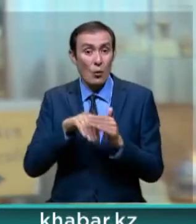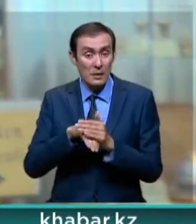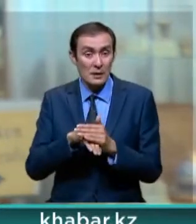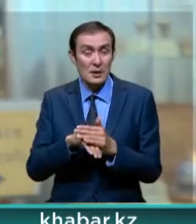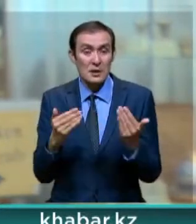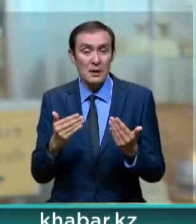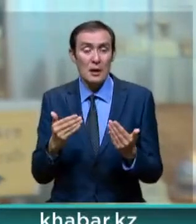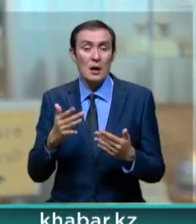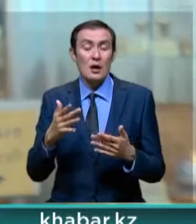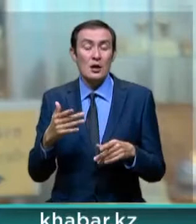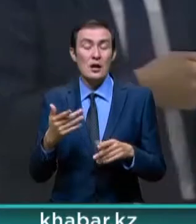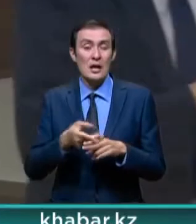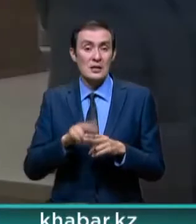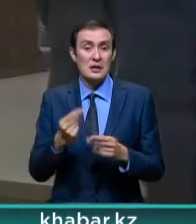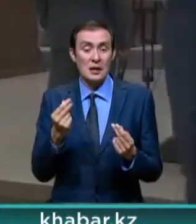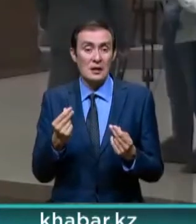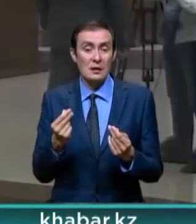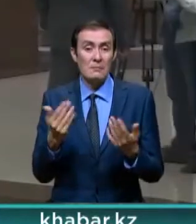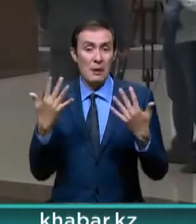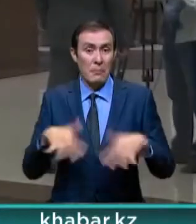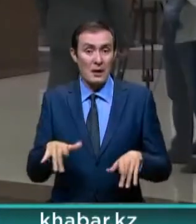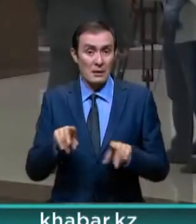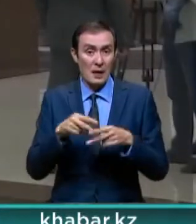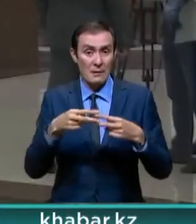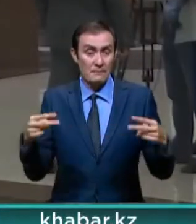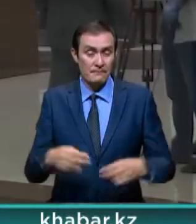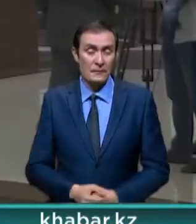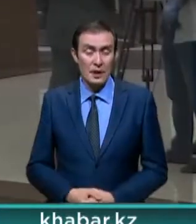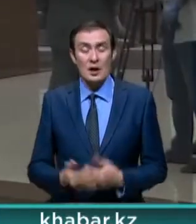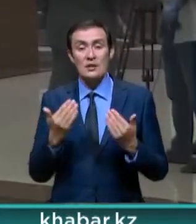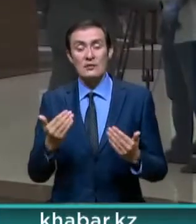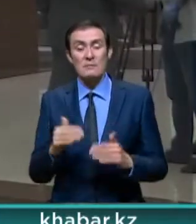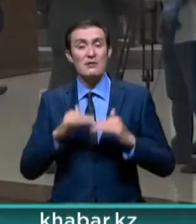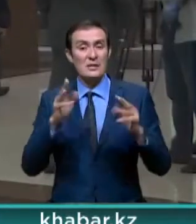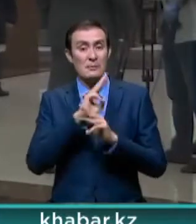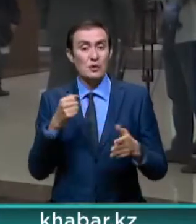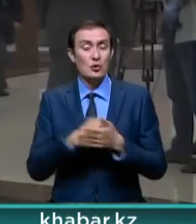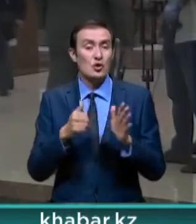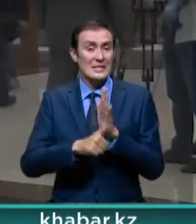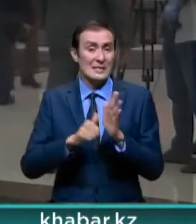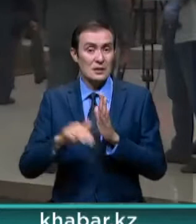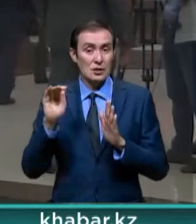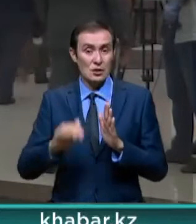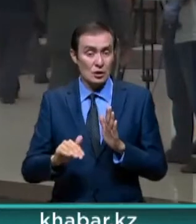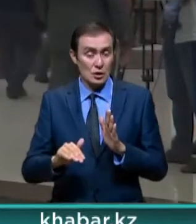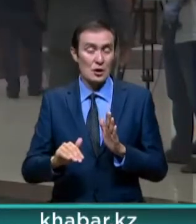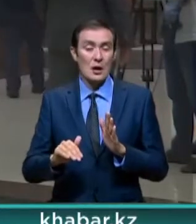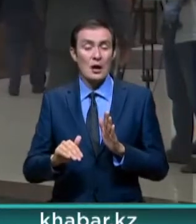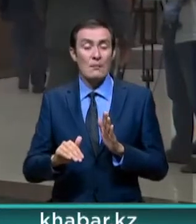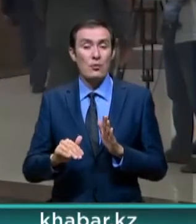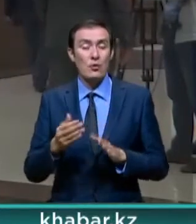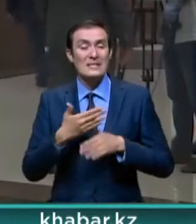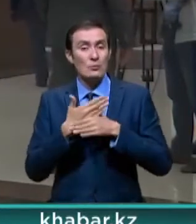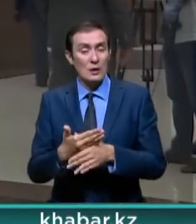на увеличение доходов наших граждан. Я считаю, что решение по повышению заработной платы до 60 тысяч, по